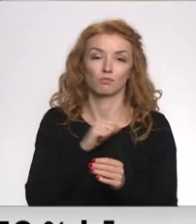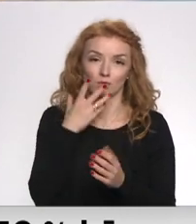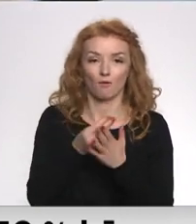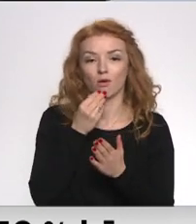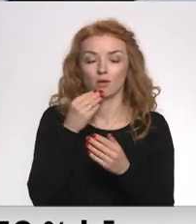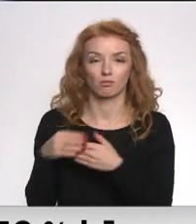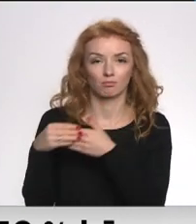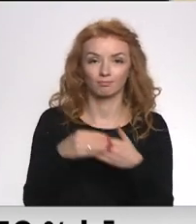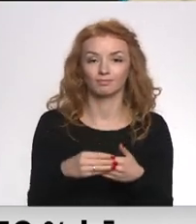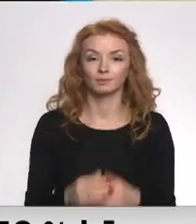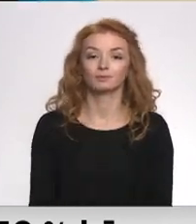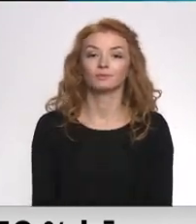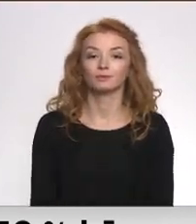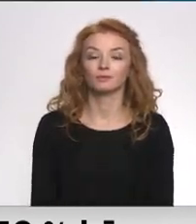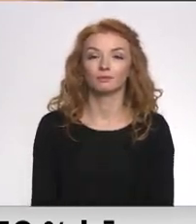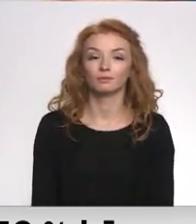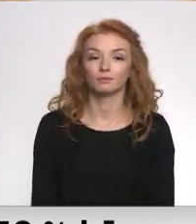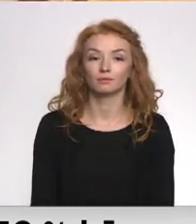ēdienu.